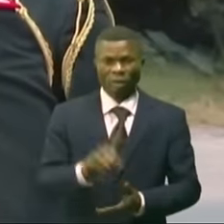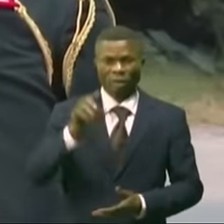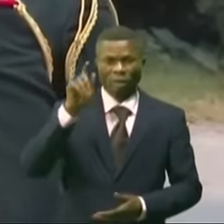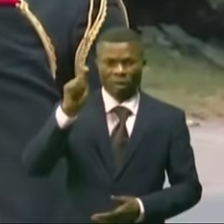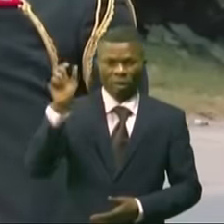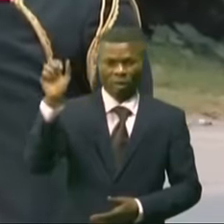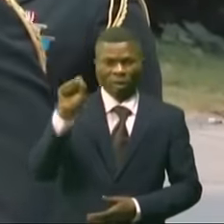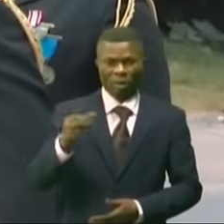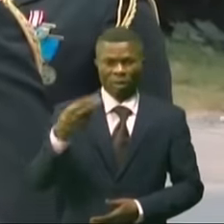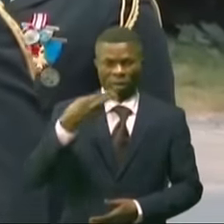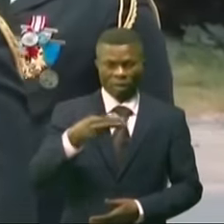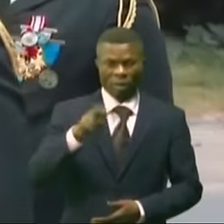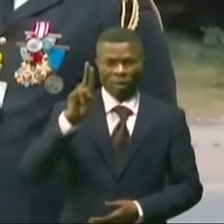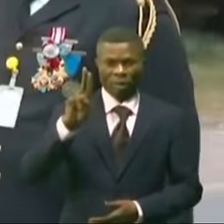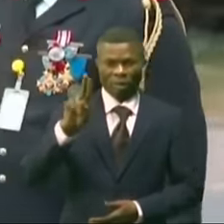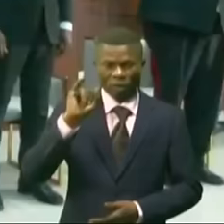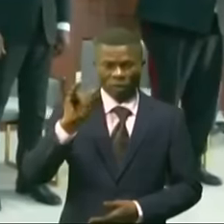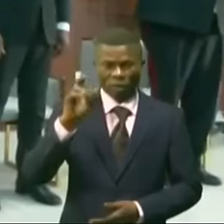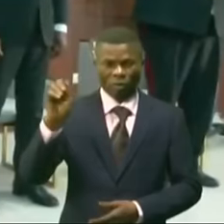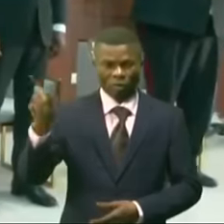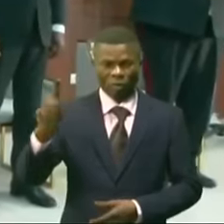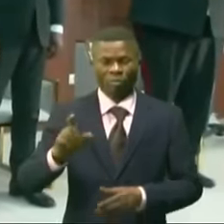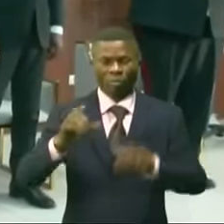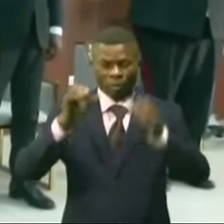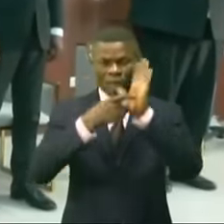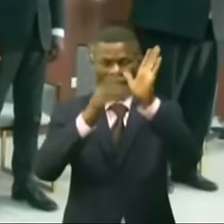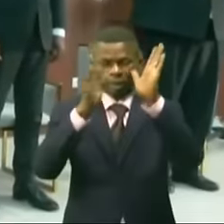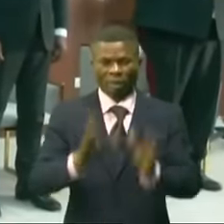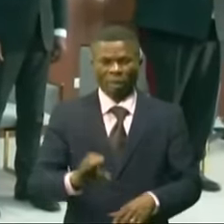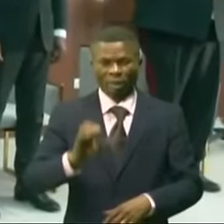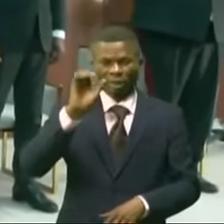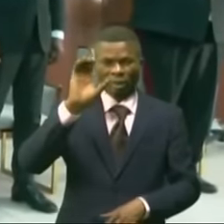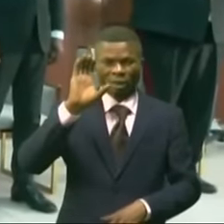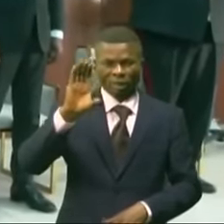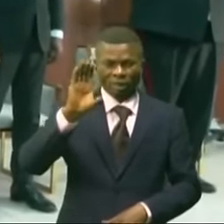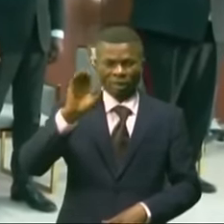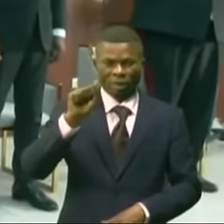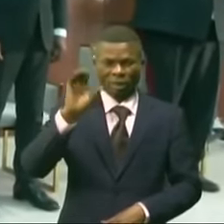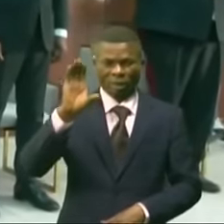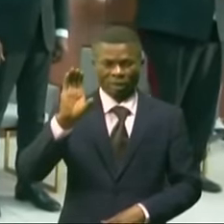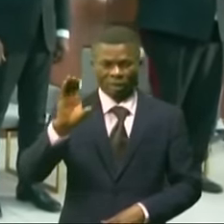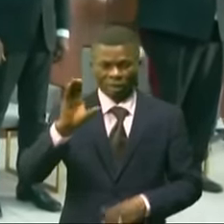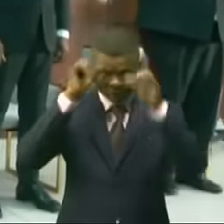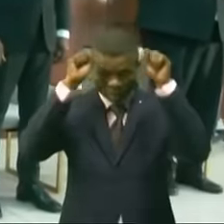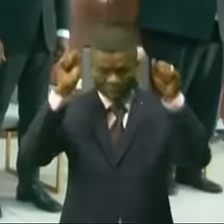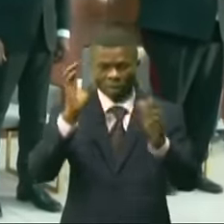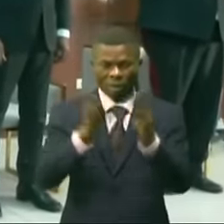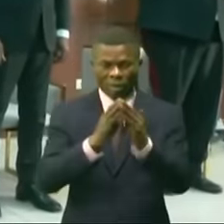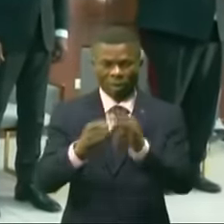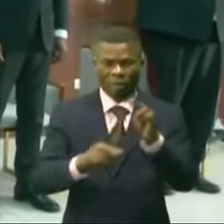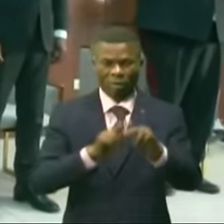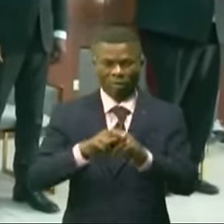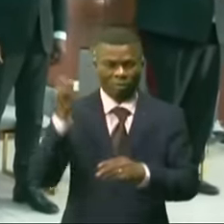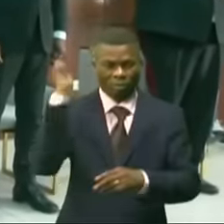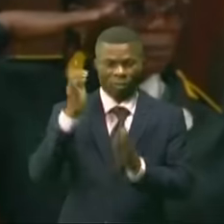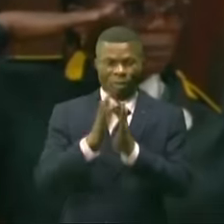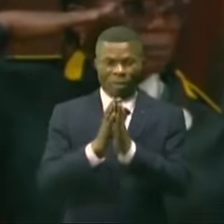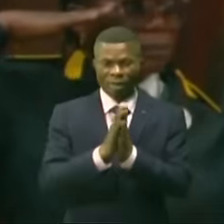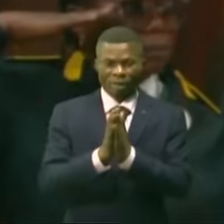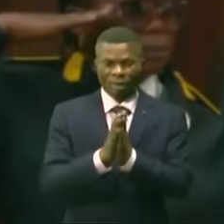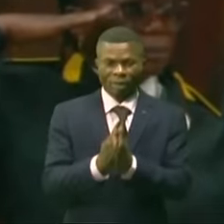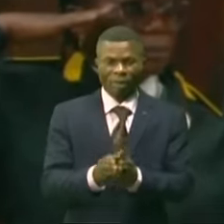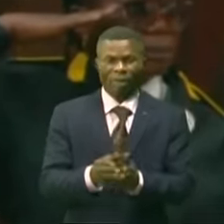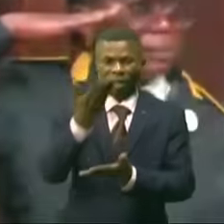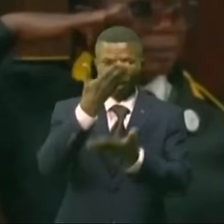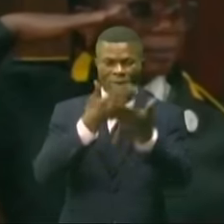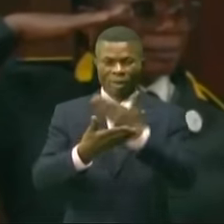et le représentant de la CAC désigné par un de la C session spéciale le président de l'Assemblée nationale le professeur vital kamameré a